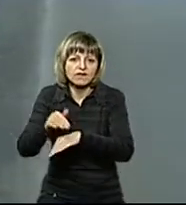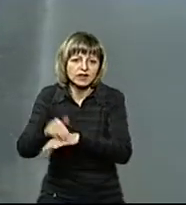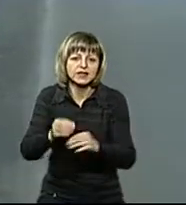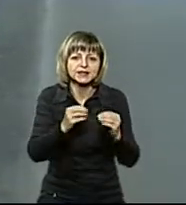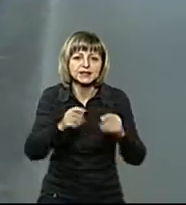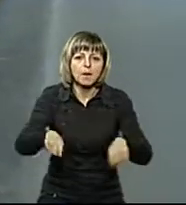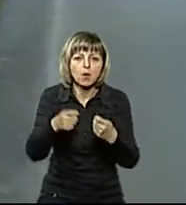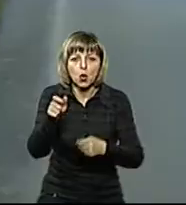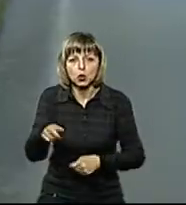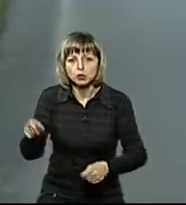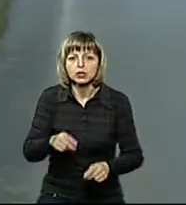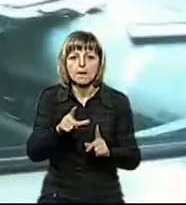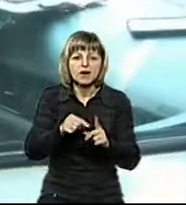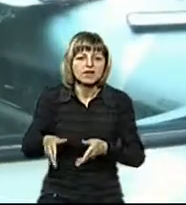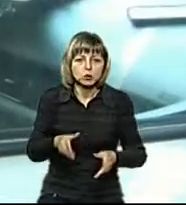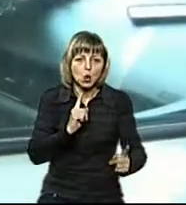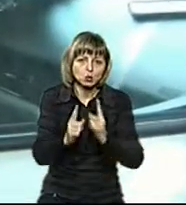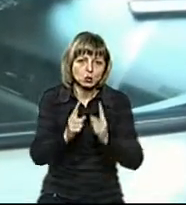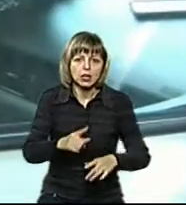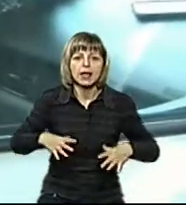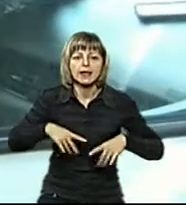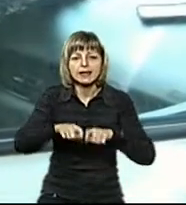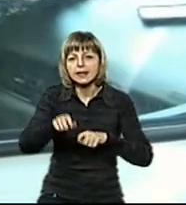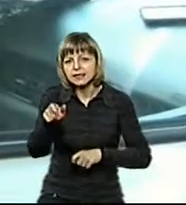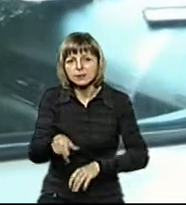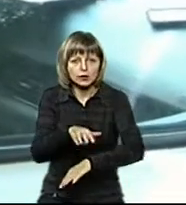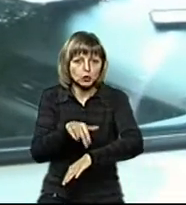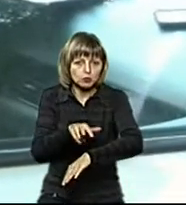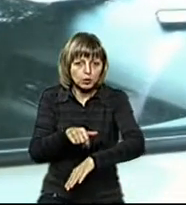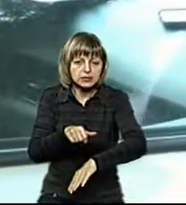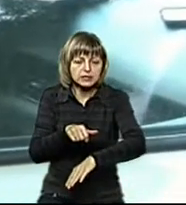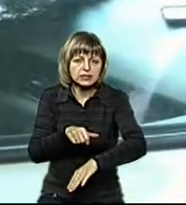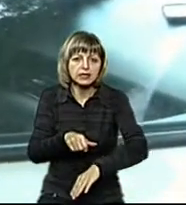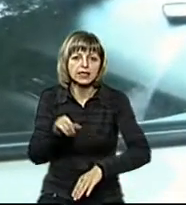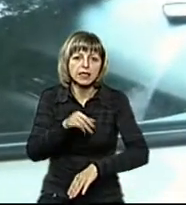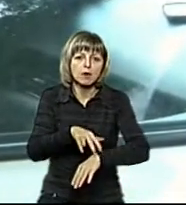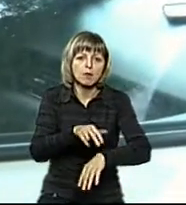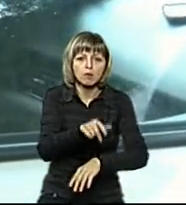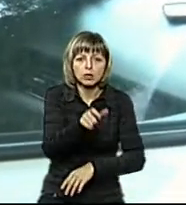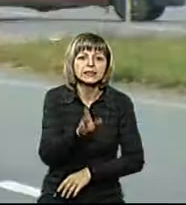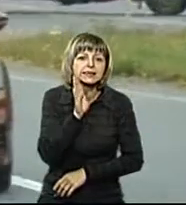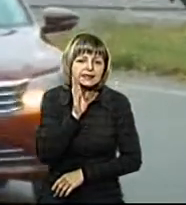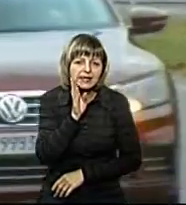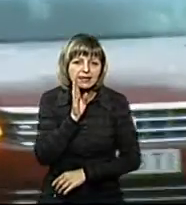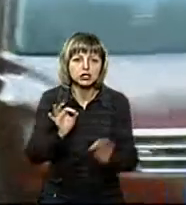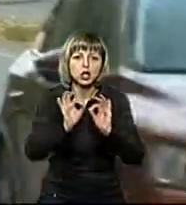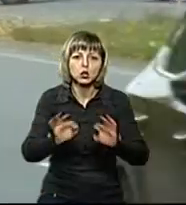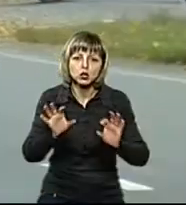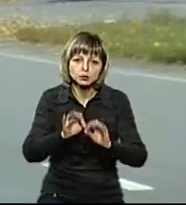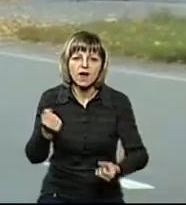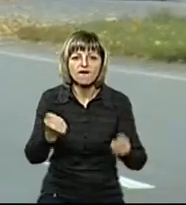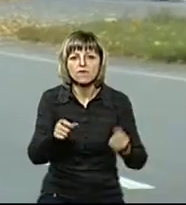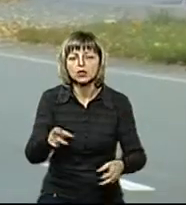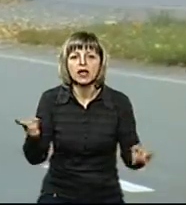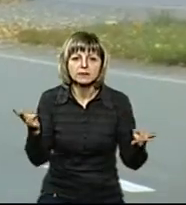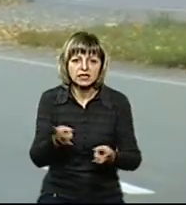десяток порушників правил дорожнього руху. Інспектор патрульної поліції Андрій Переходько і поліцейська Юлія Горбач розповіли,